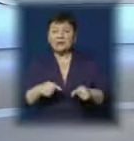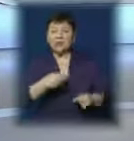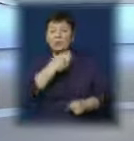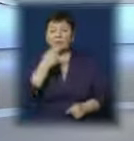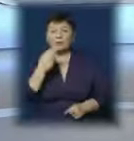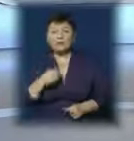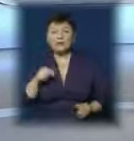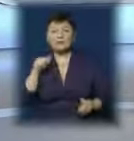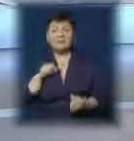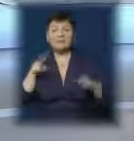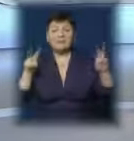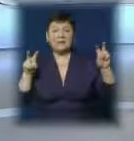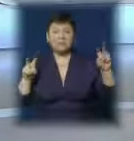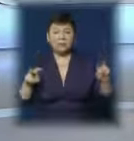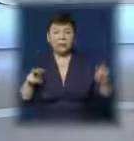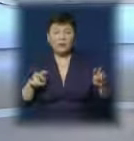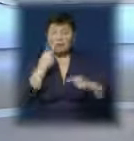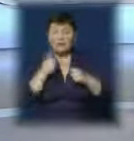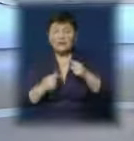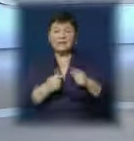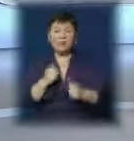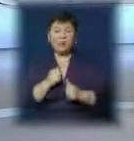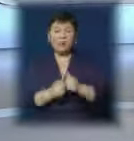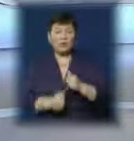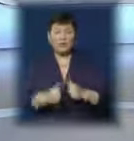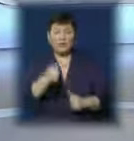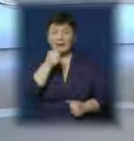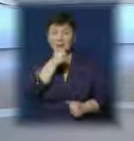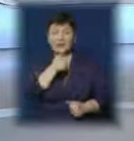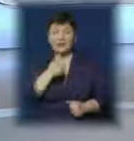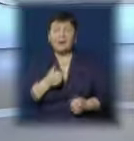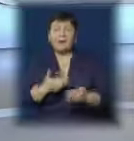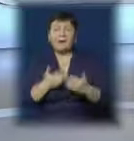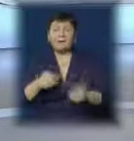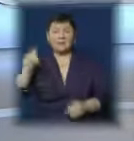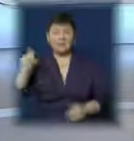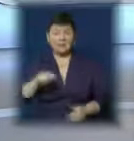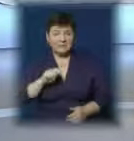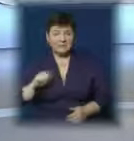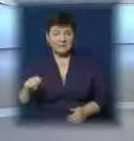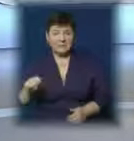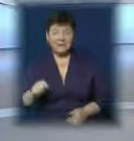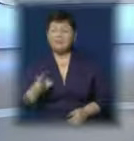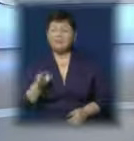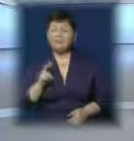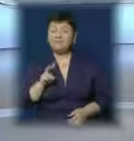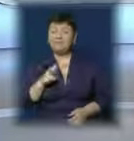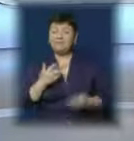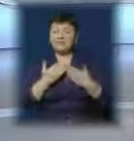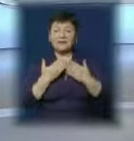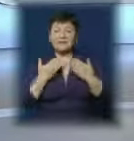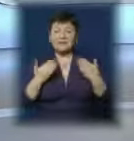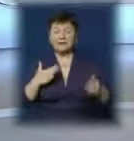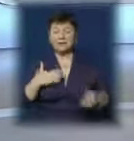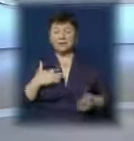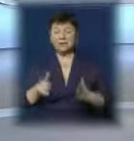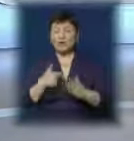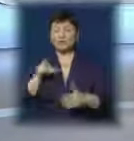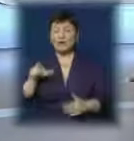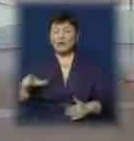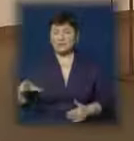подібну тематичну виставку традиційно щороку напередодні світлого свята Воскресіння Христового. Відвідали експозицію і наші